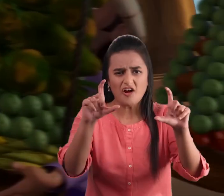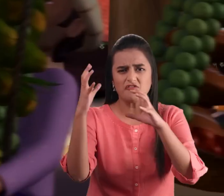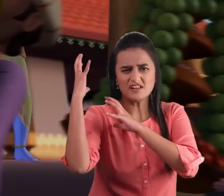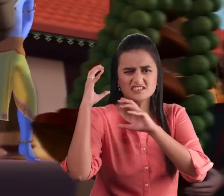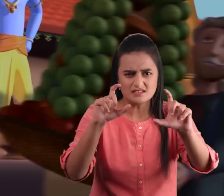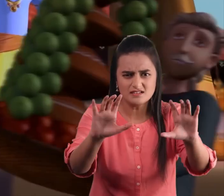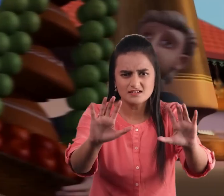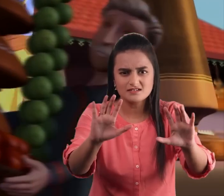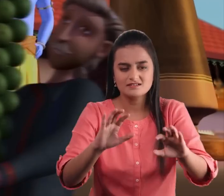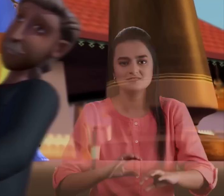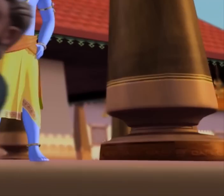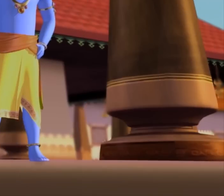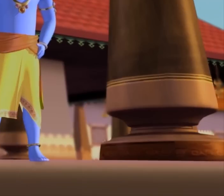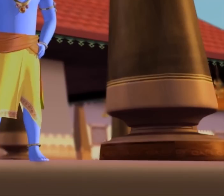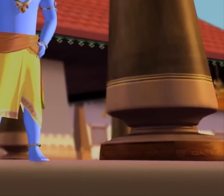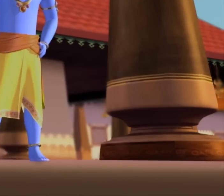संभाल के ले चलना।